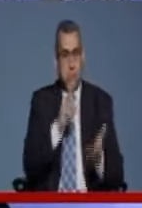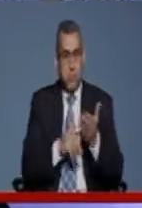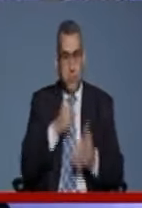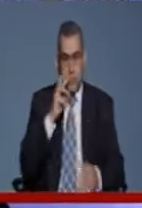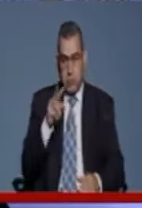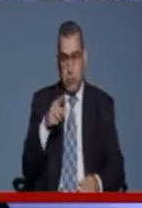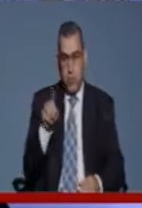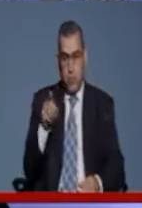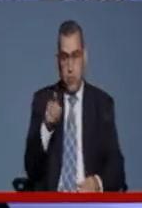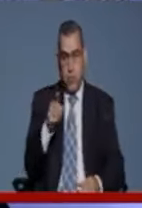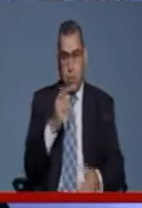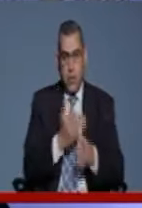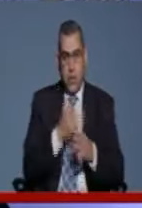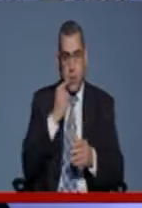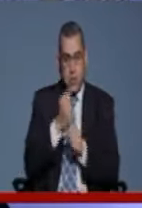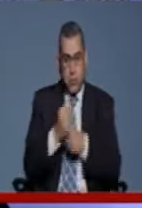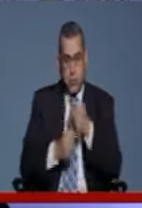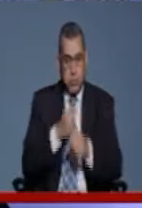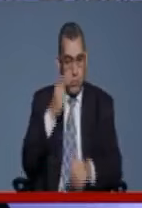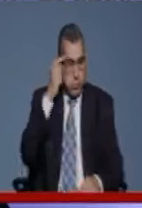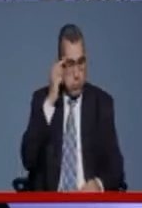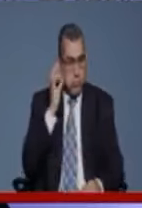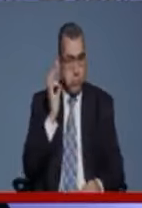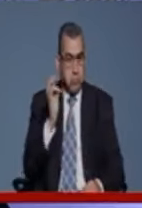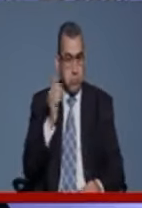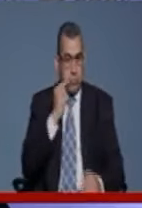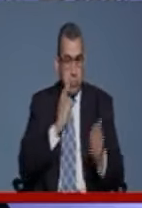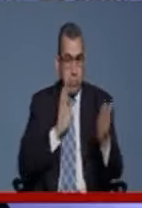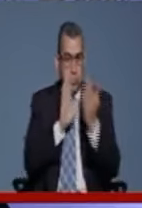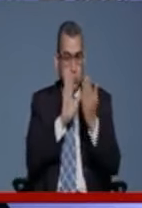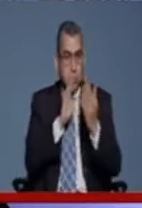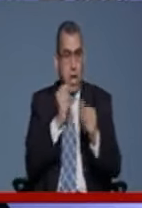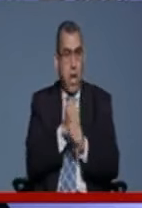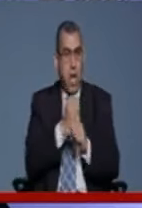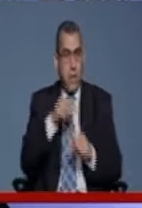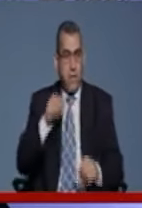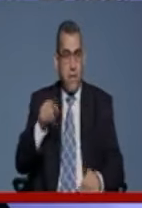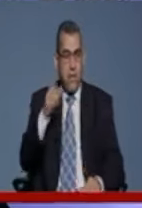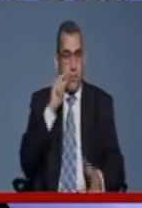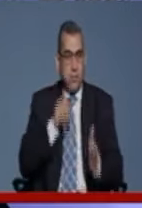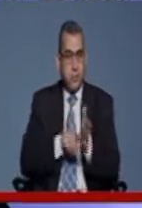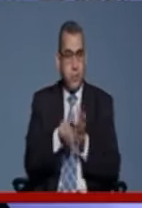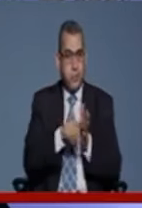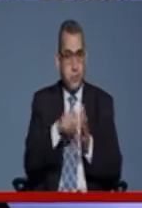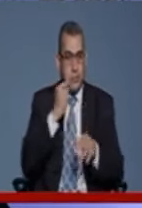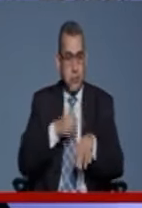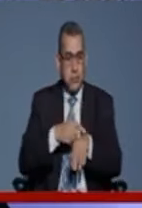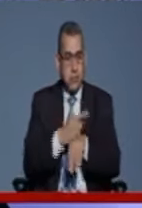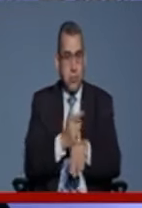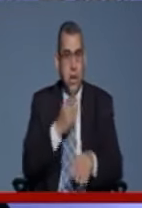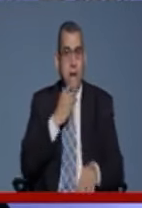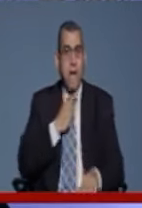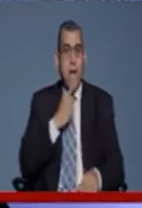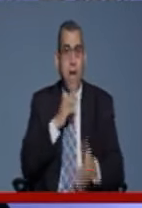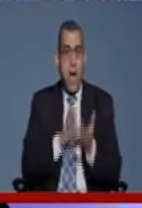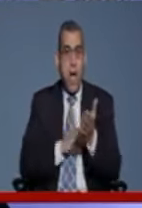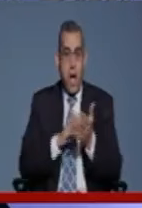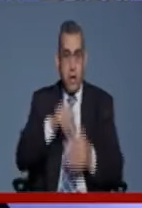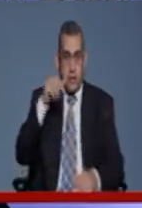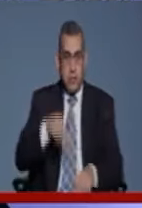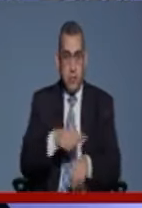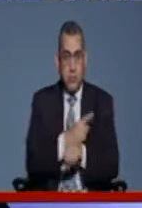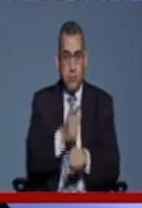حيث استطعتم بحكمة واقتدار مواجهة التحديات، وفي لحظات الحسم حين تعالت